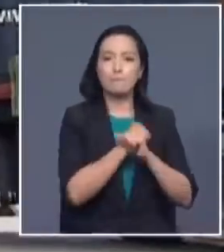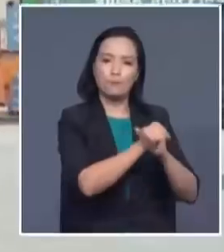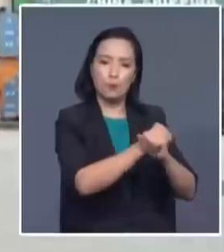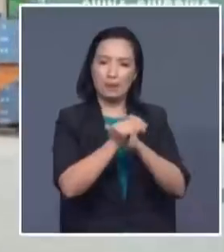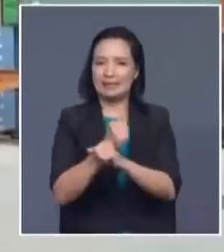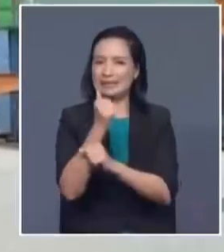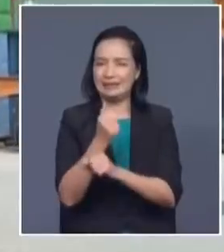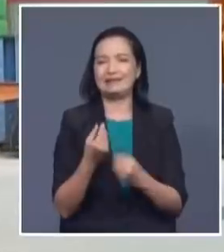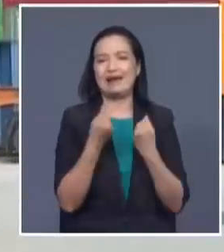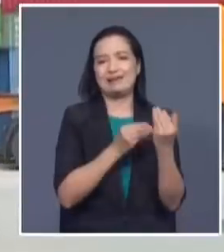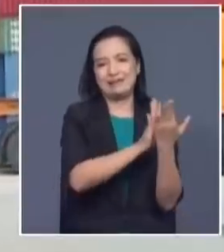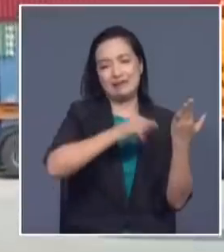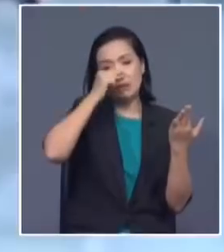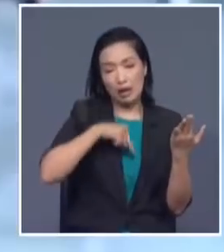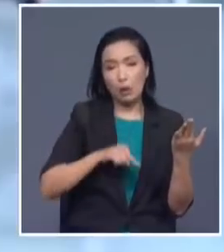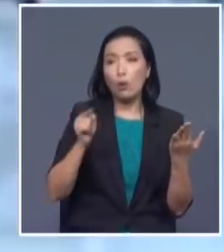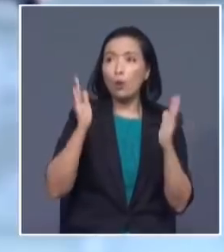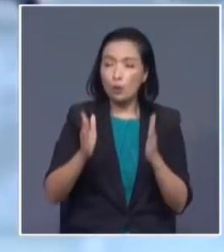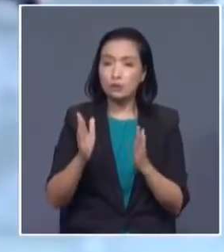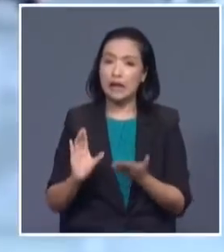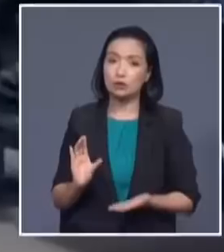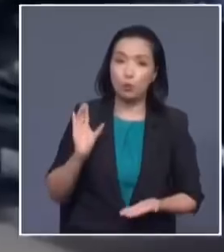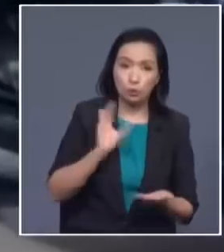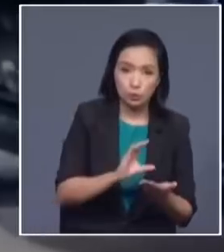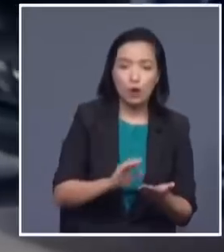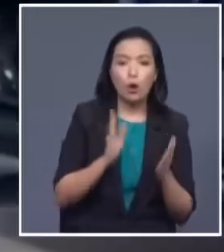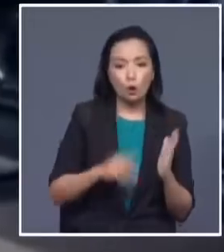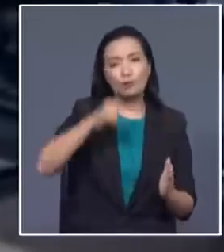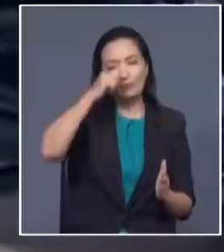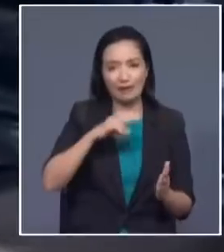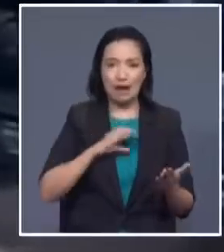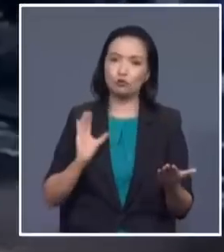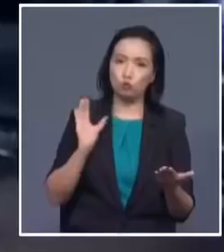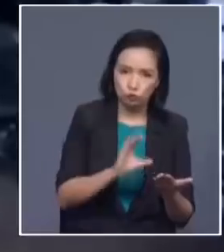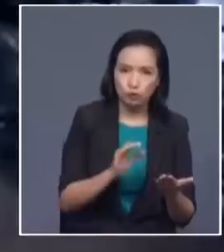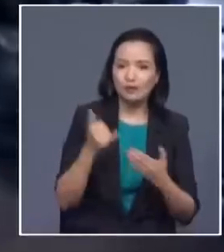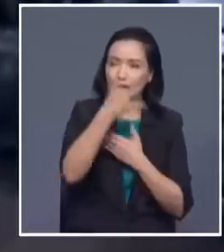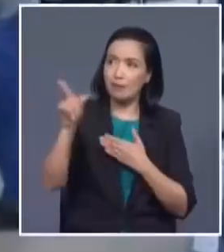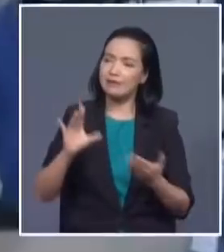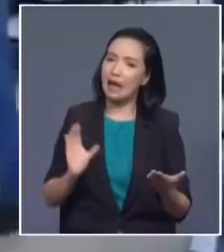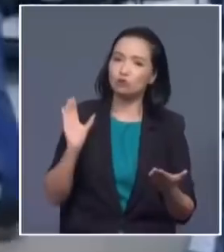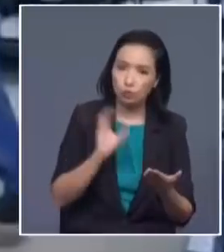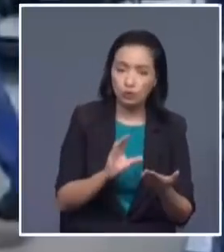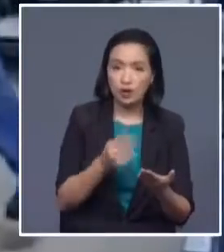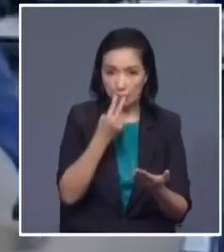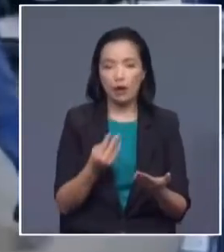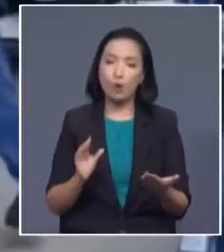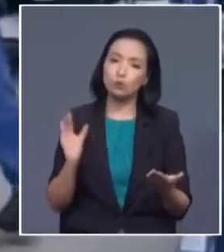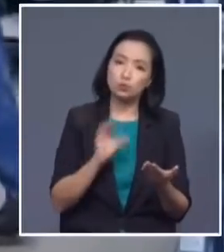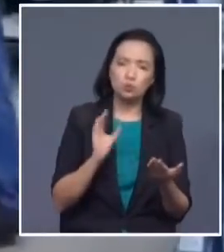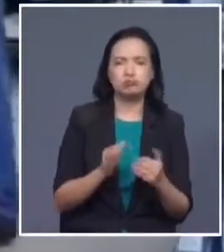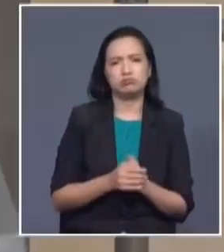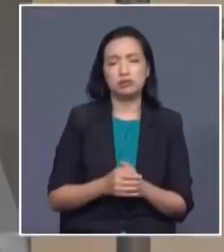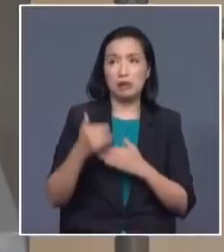ให้กับประเทศจะช่วยนักลงทุนทั้งในและต่างประเทศมีความมั่นใจเราจึงไม่เห็นภาพการไหลออกของเงินทุนอย่างรวดเร็วเช่นเดียวกับ